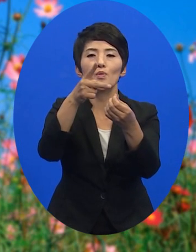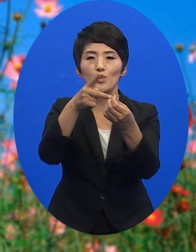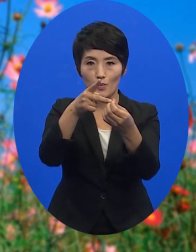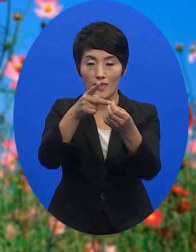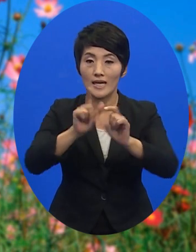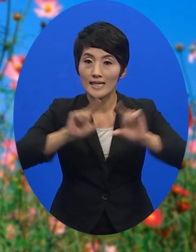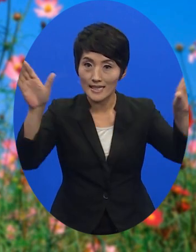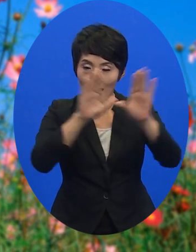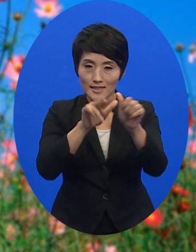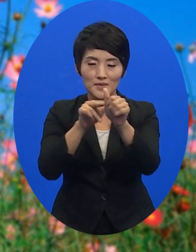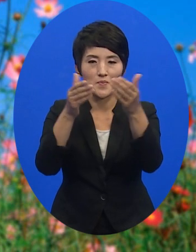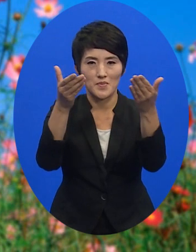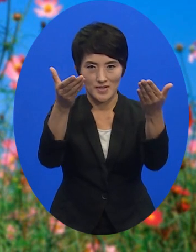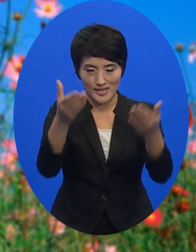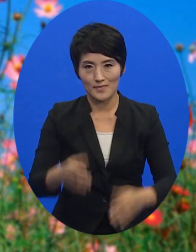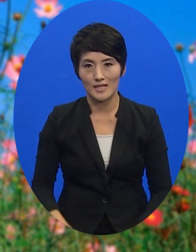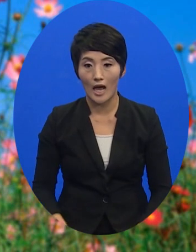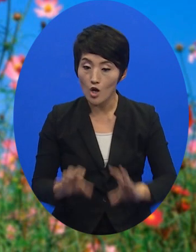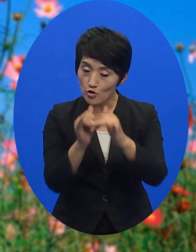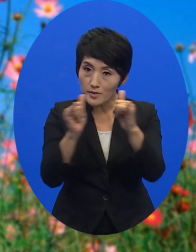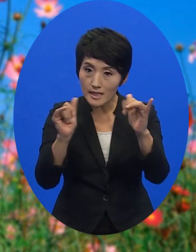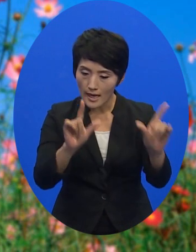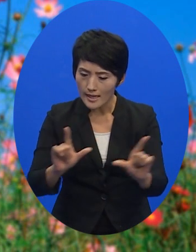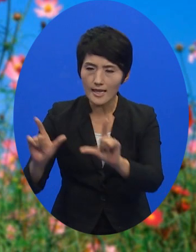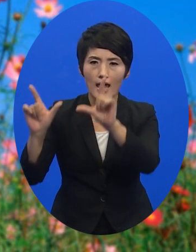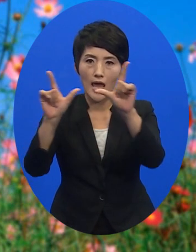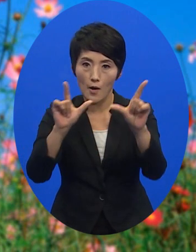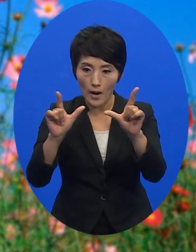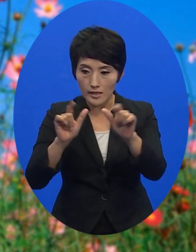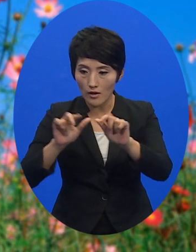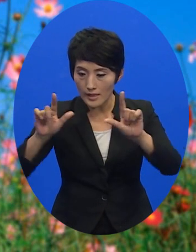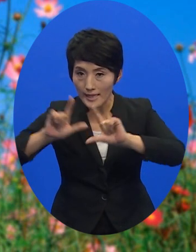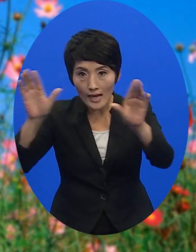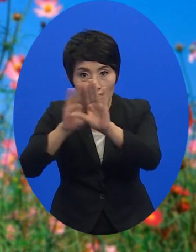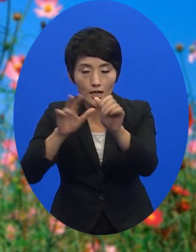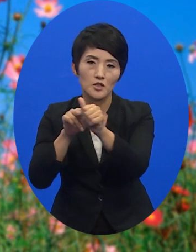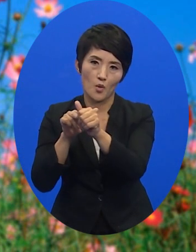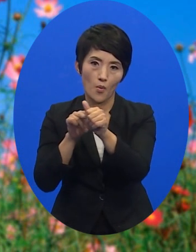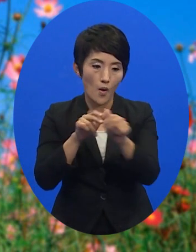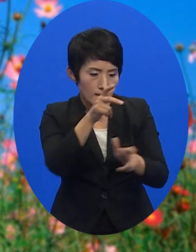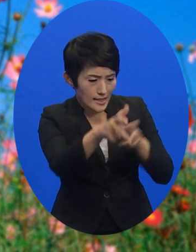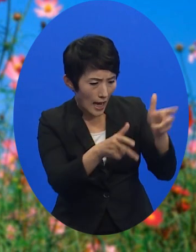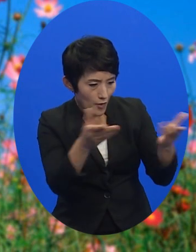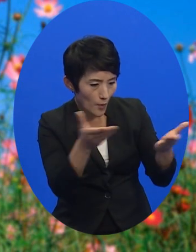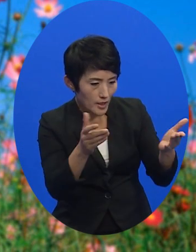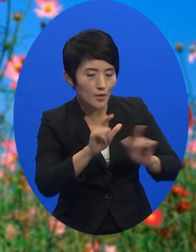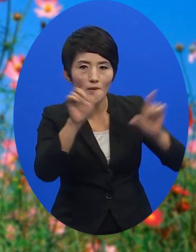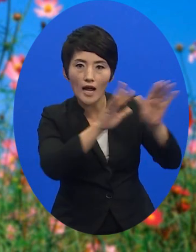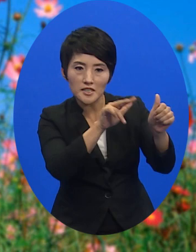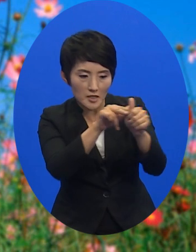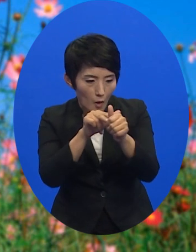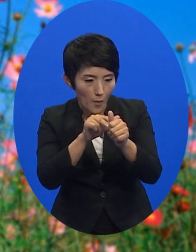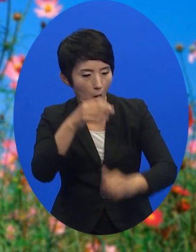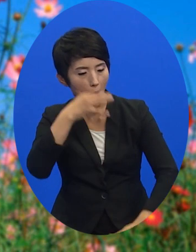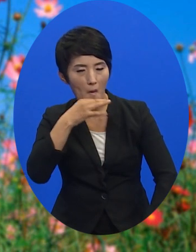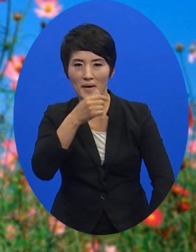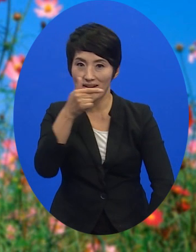날씨를 참고할 수 있게 되면서 국민들의 일상생활뿐만 아니라 다양한 산업 분야에도 긍정적인 변화를